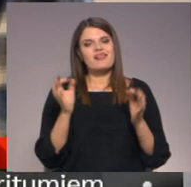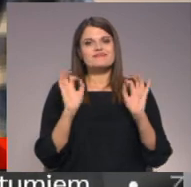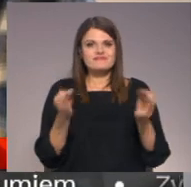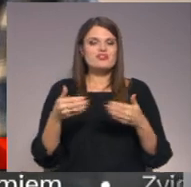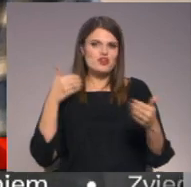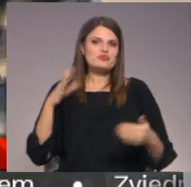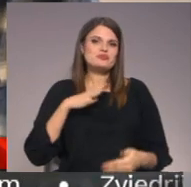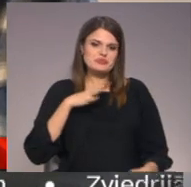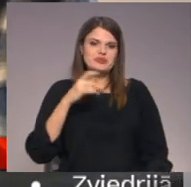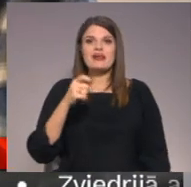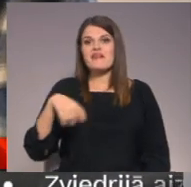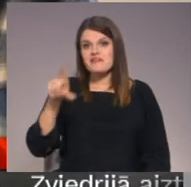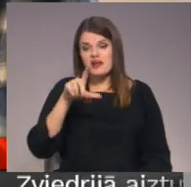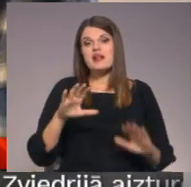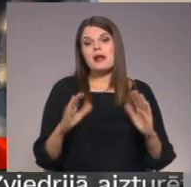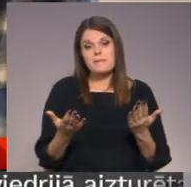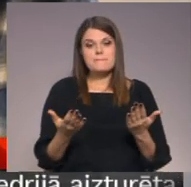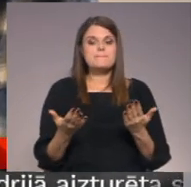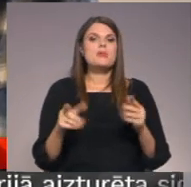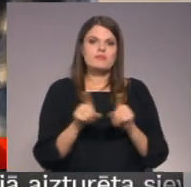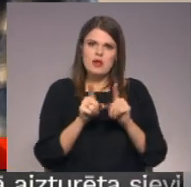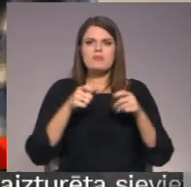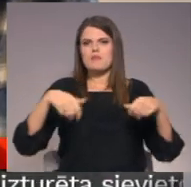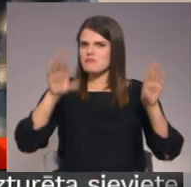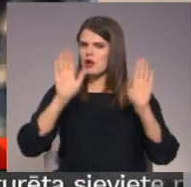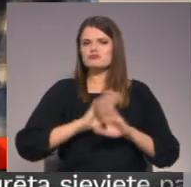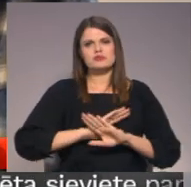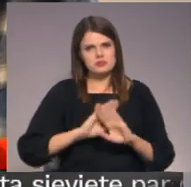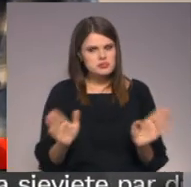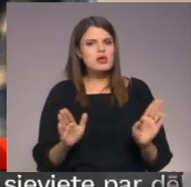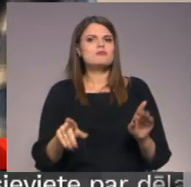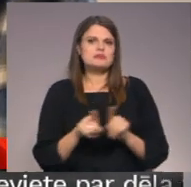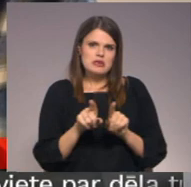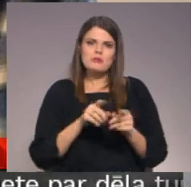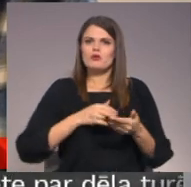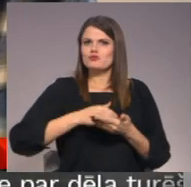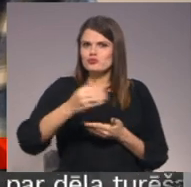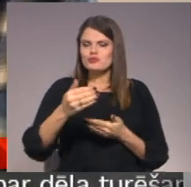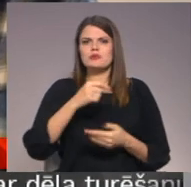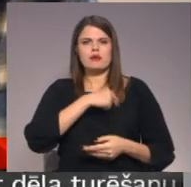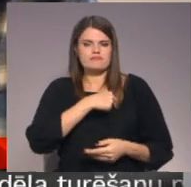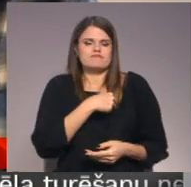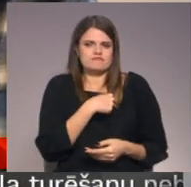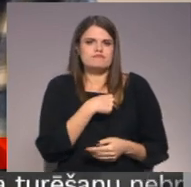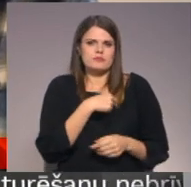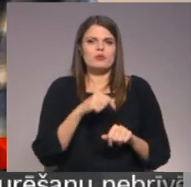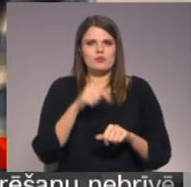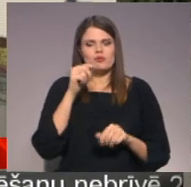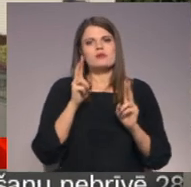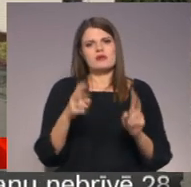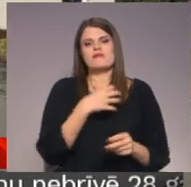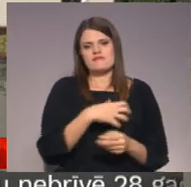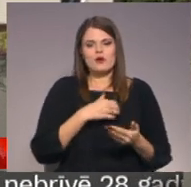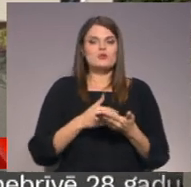jums godīgi. Bet katrā ziņā negrasamies padoties, un, jo tā iekšējā intuīcija ir tāda, ka viņam ir